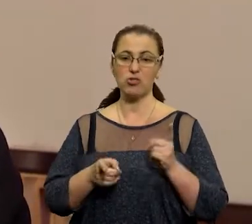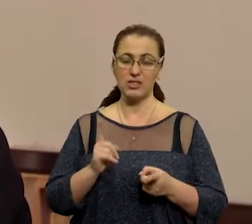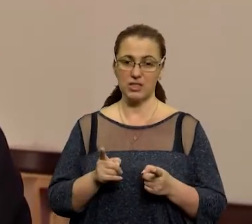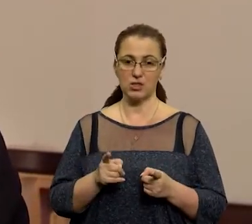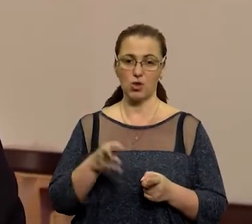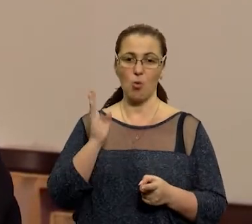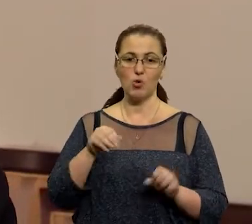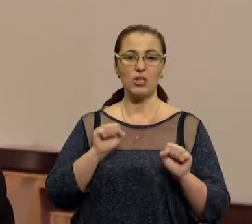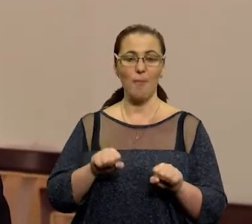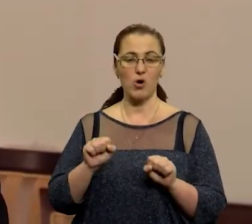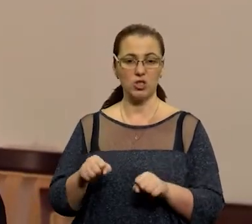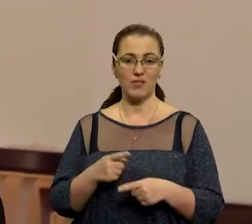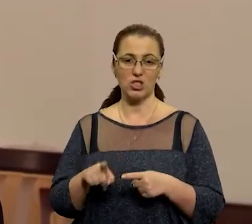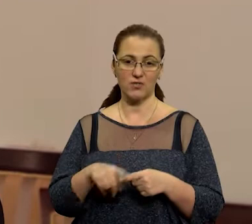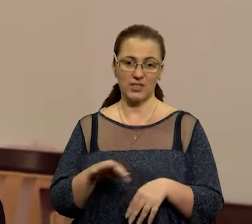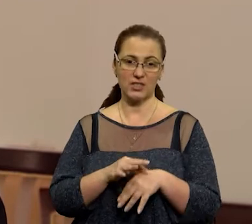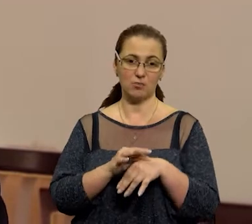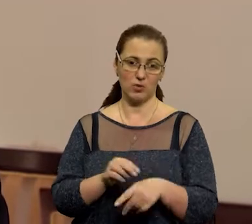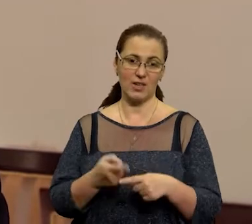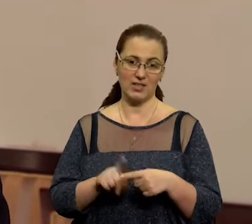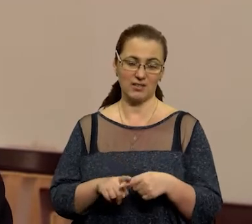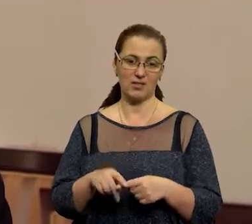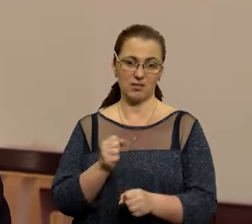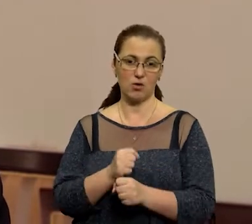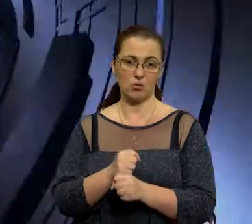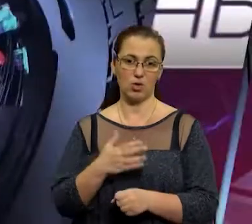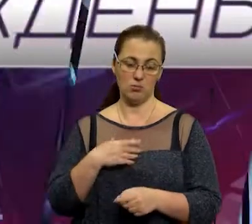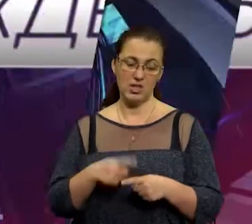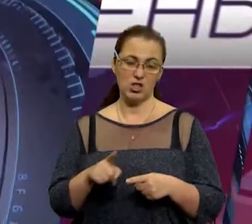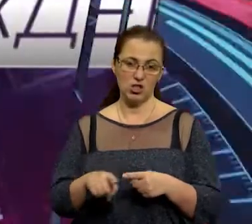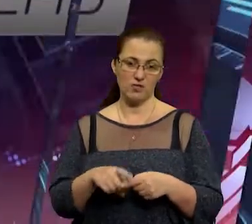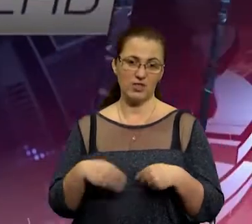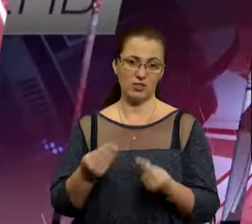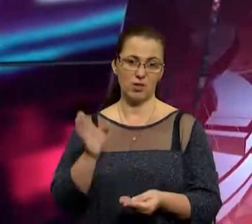буде можливість швидше провести ці регламентні роботи, ми швидше запустимося.